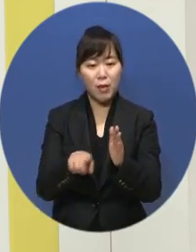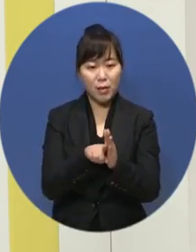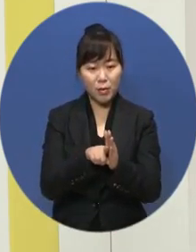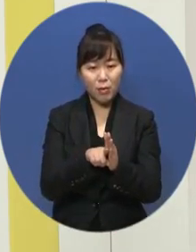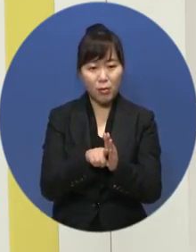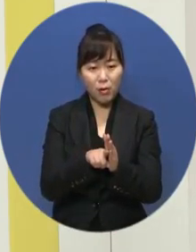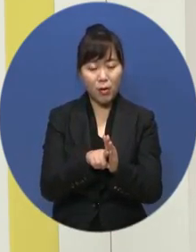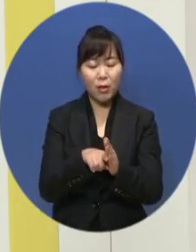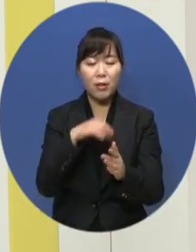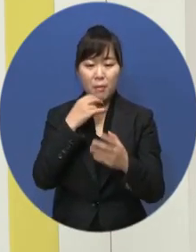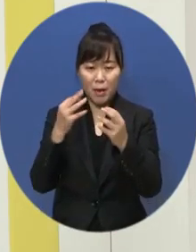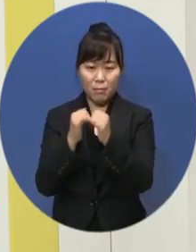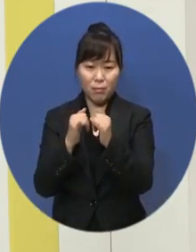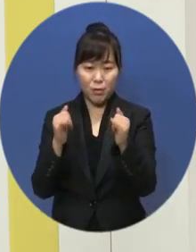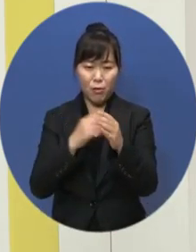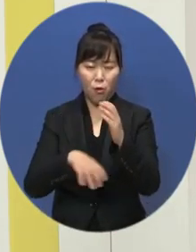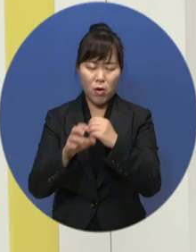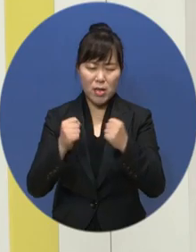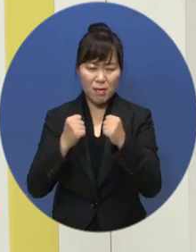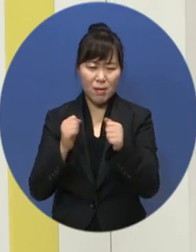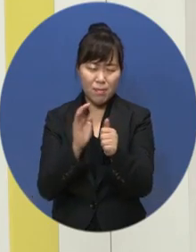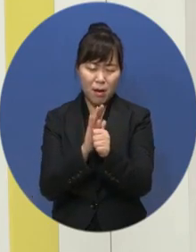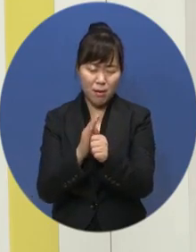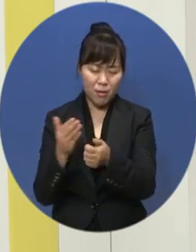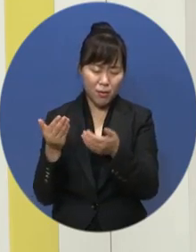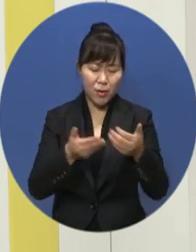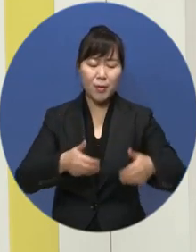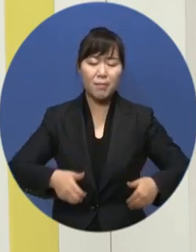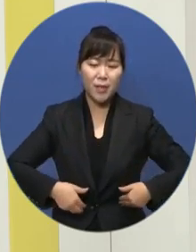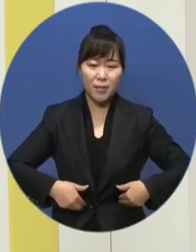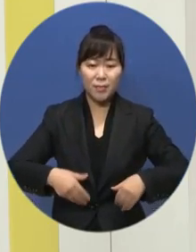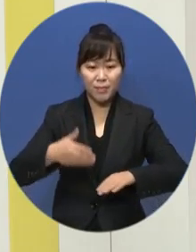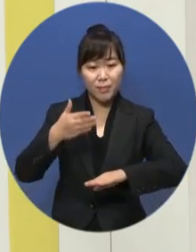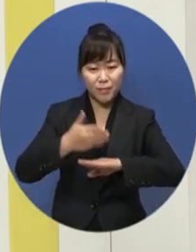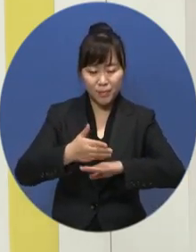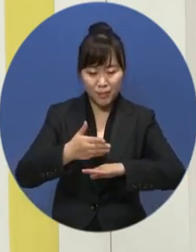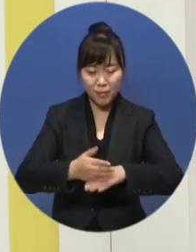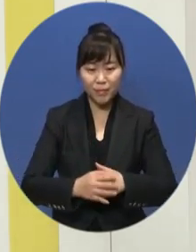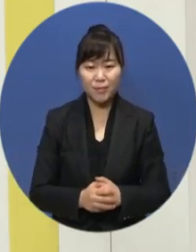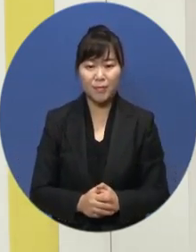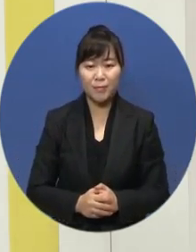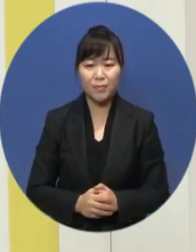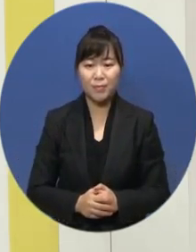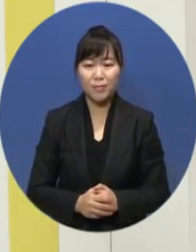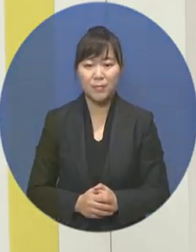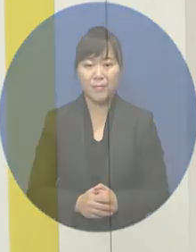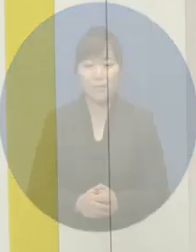노장층은 더욱더 힘을 실어줘야 합니다. 감사합니다.